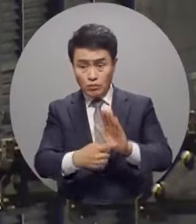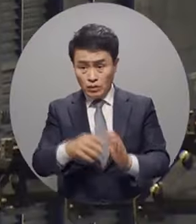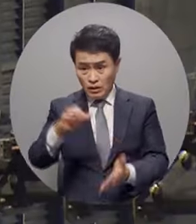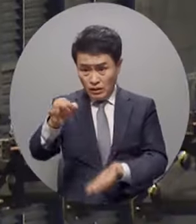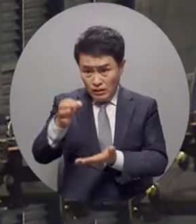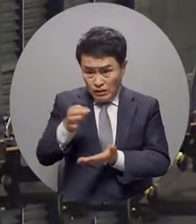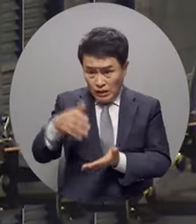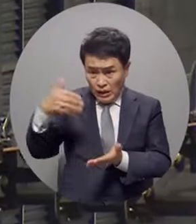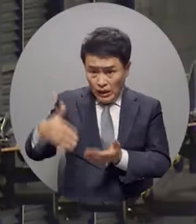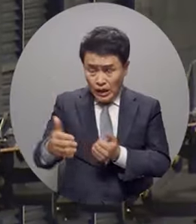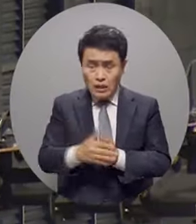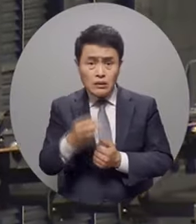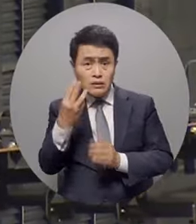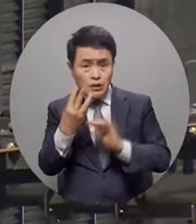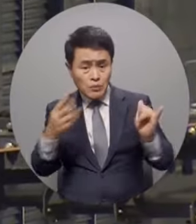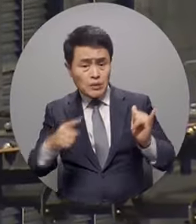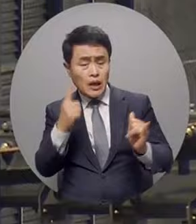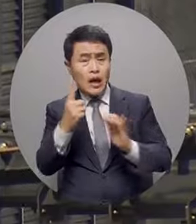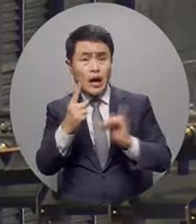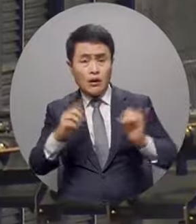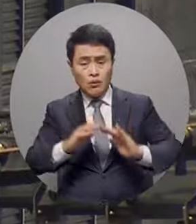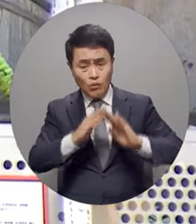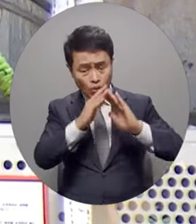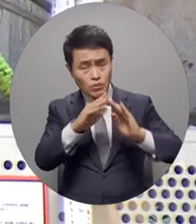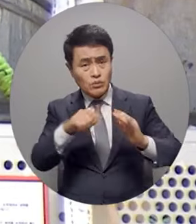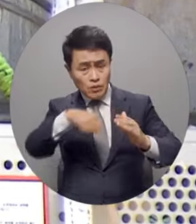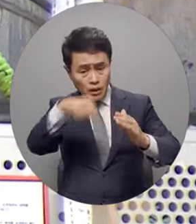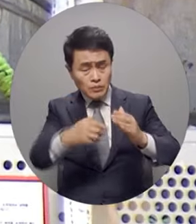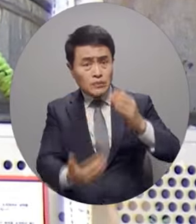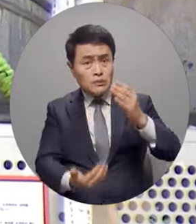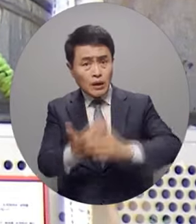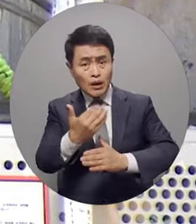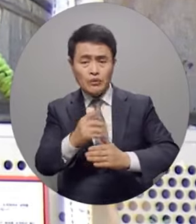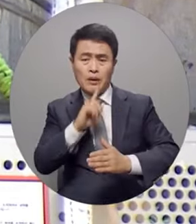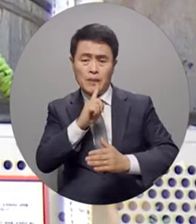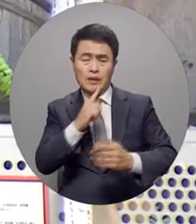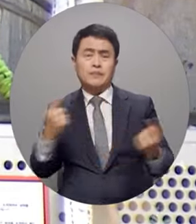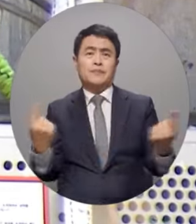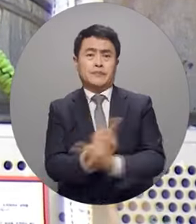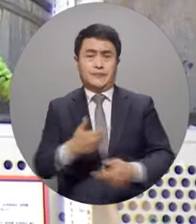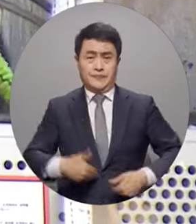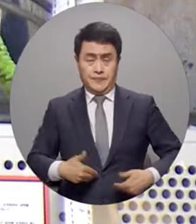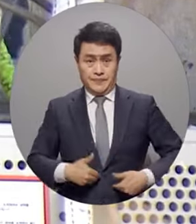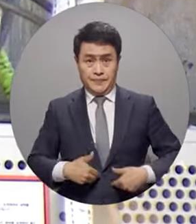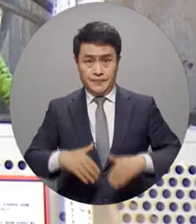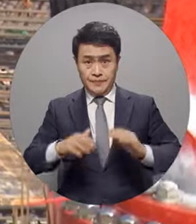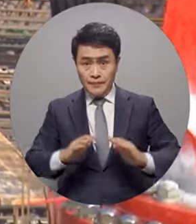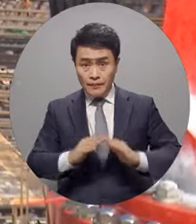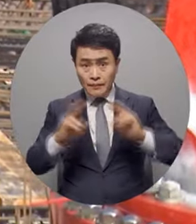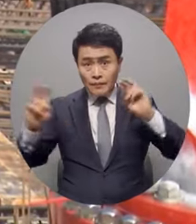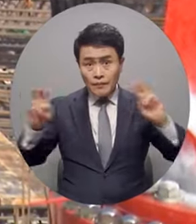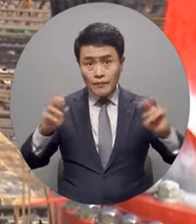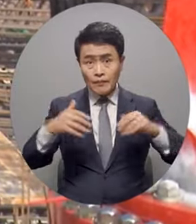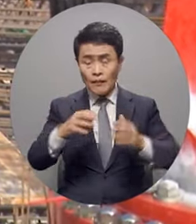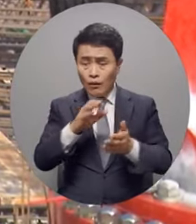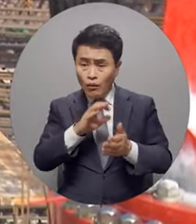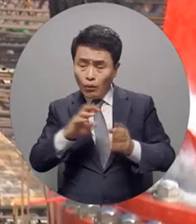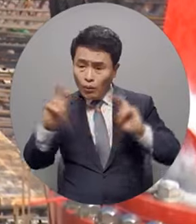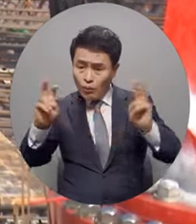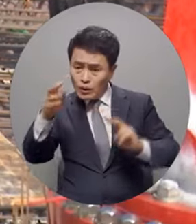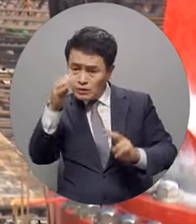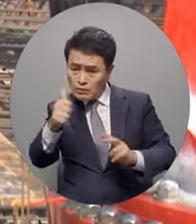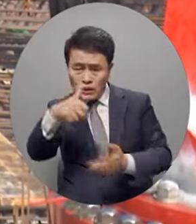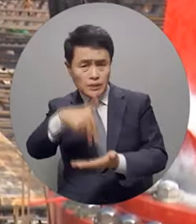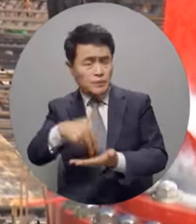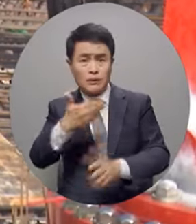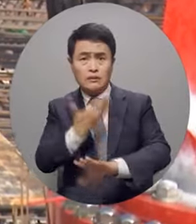노동자 3명 중에 1명이 건설업에서 나온다는 현실을 바꾸자는 겁니다. 반면 건설업체 사용자 측의 입장은 크게